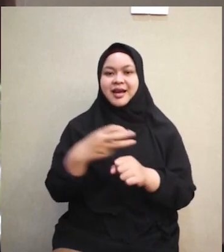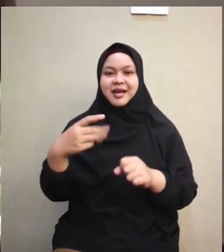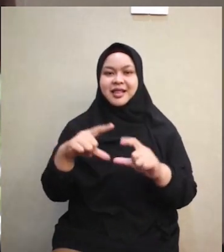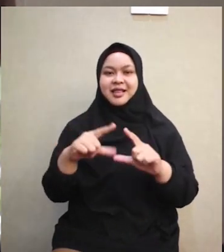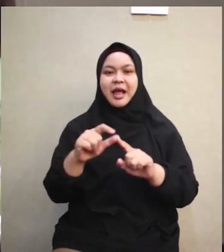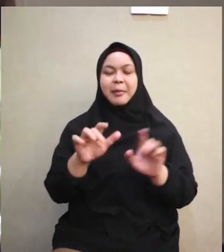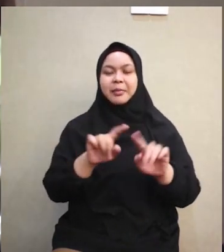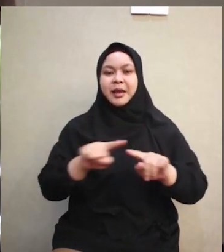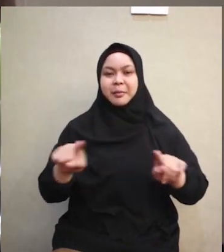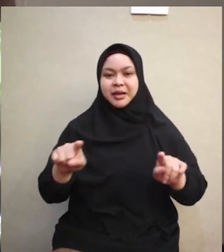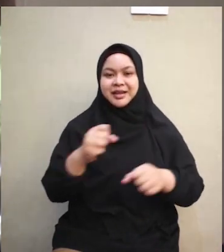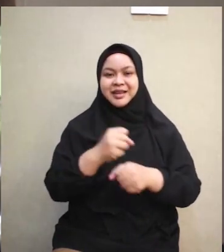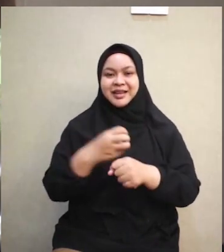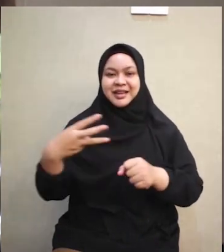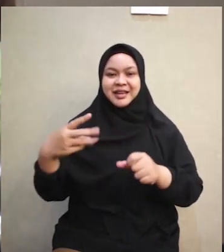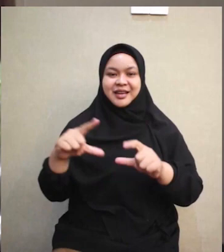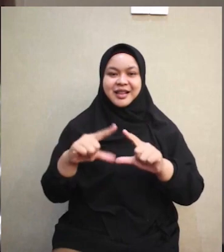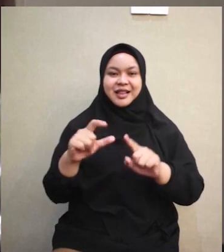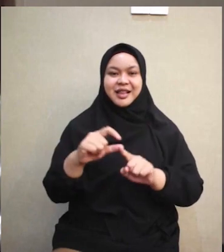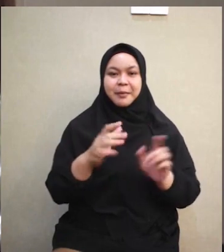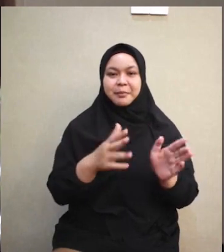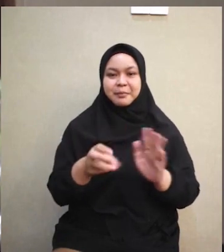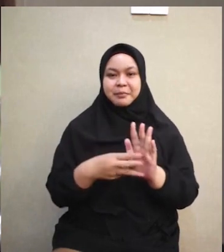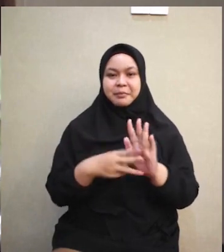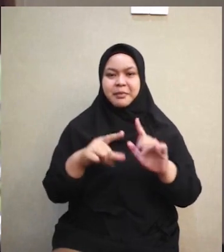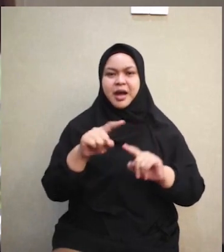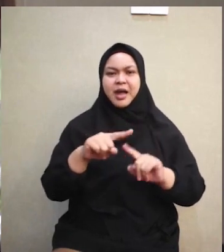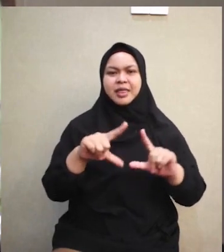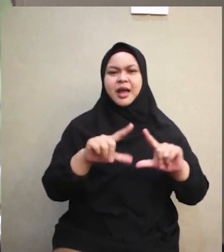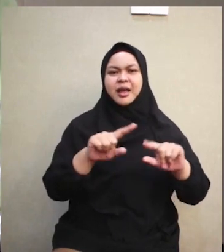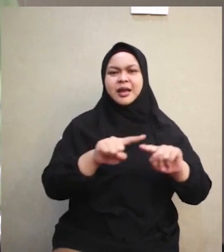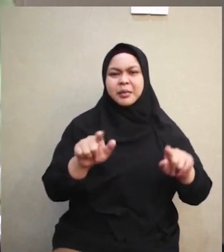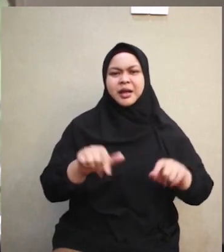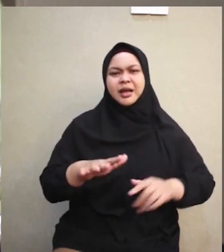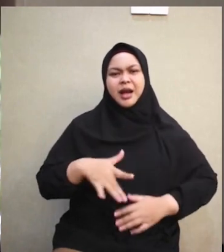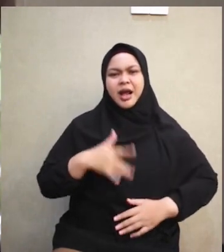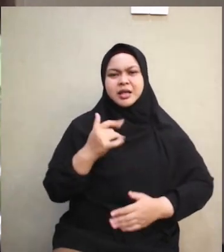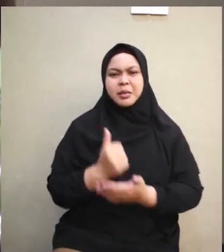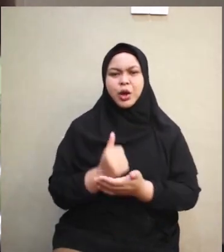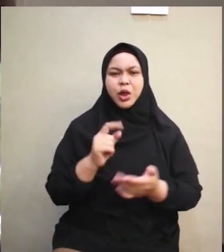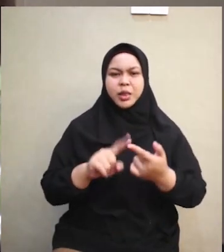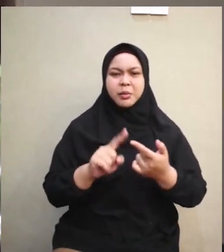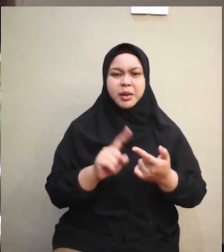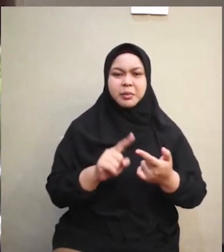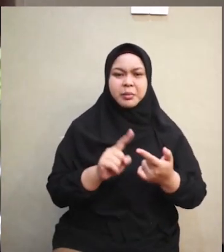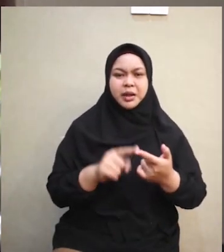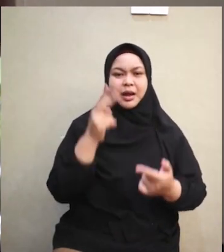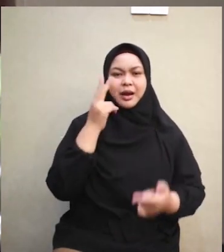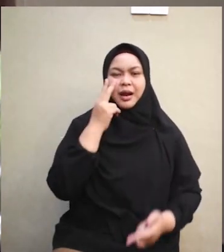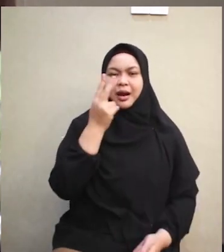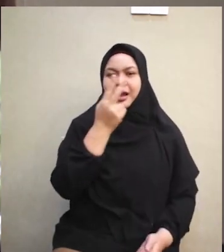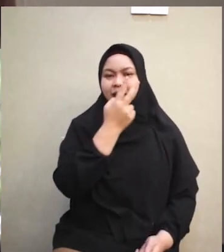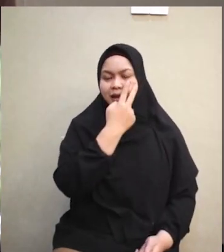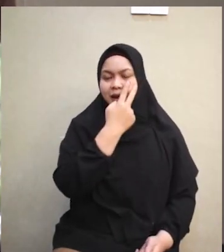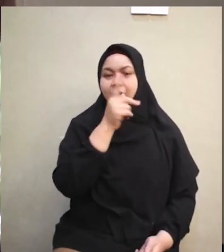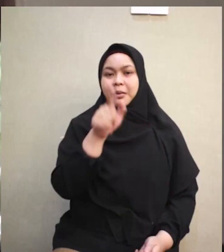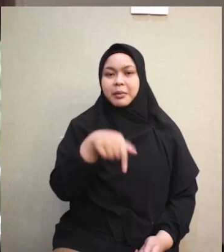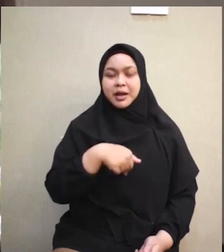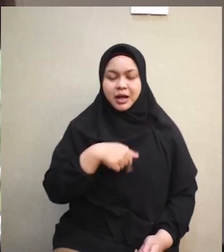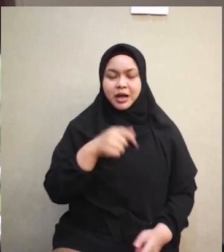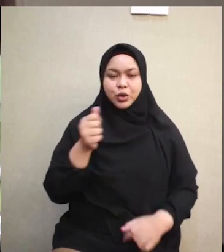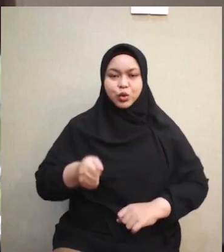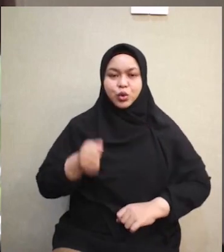tapi ini sangat dirasakan bagi kawan-kawan yang tunanetra nah padahal hukum pidana kita tidak bisa